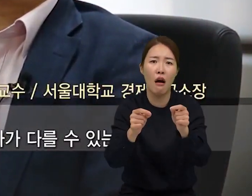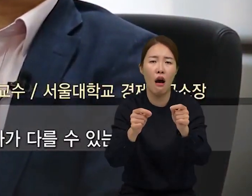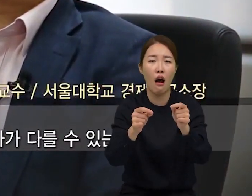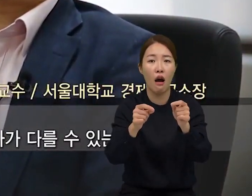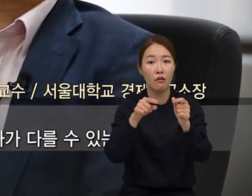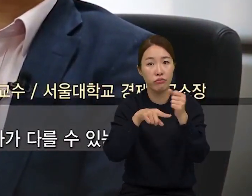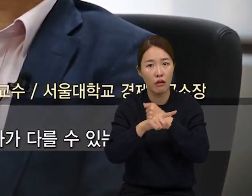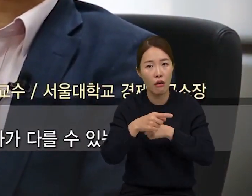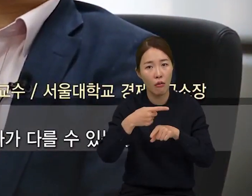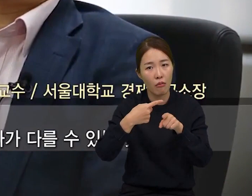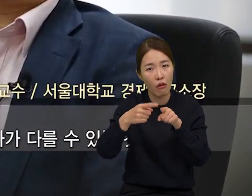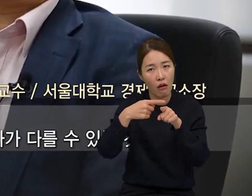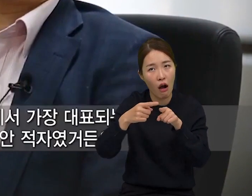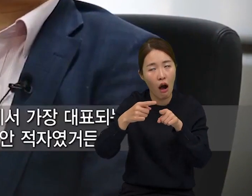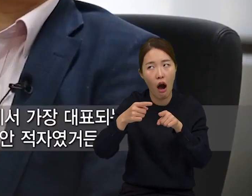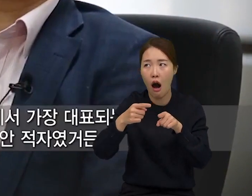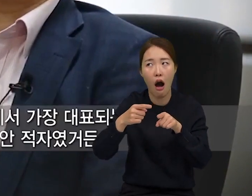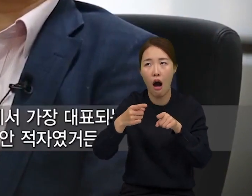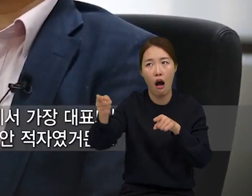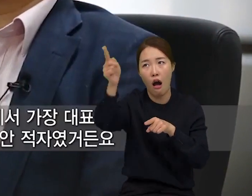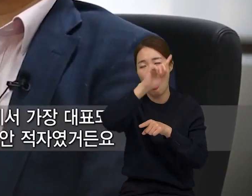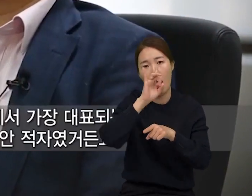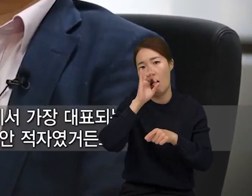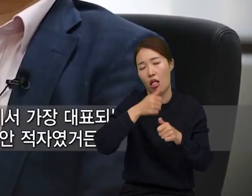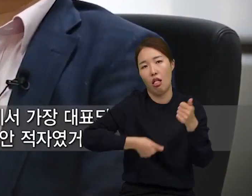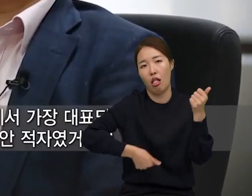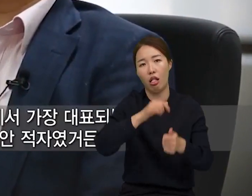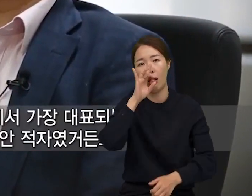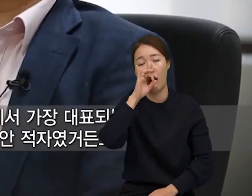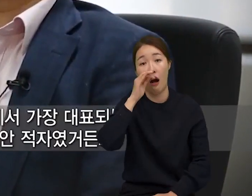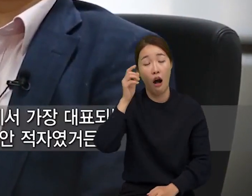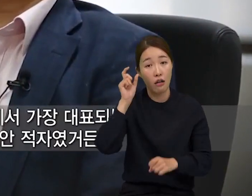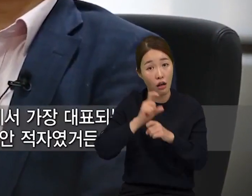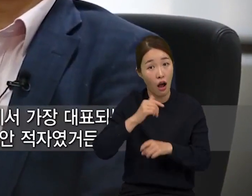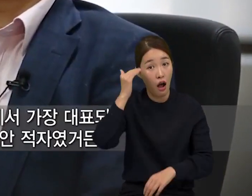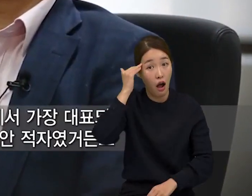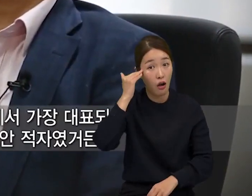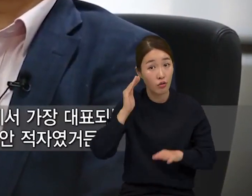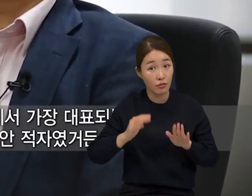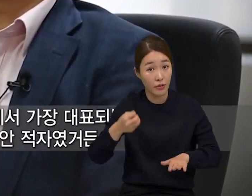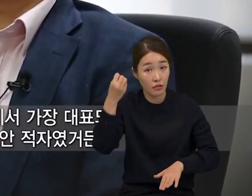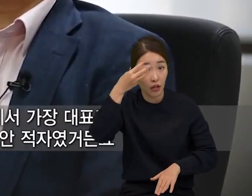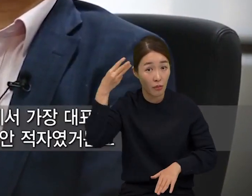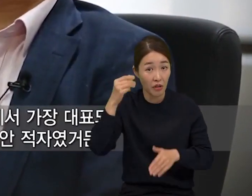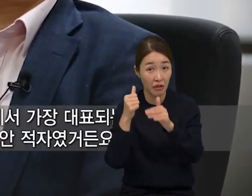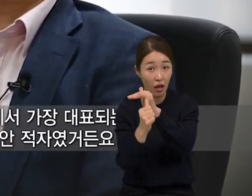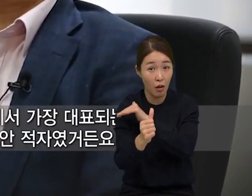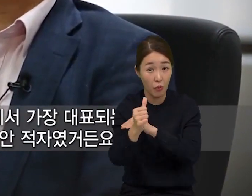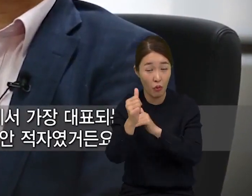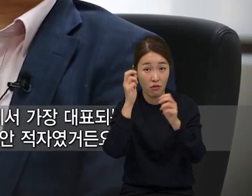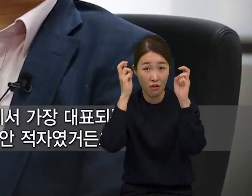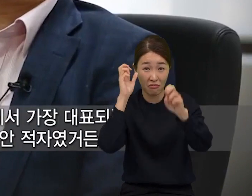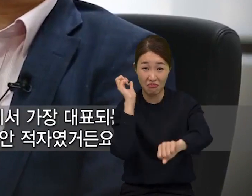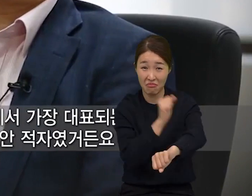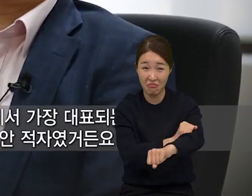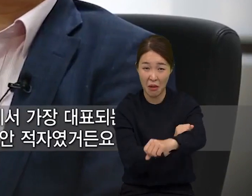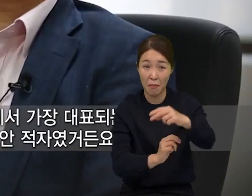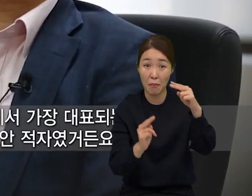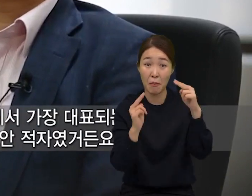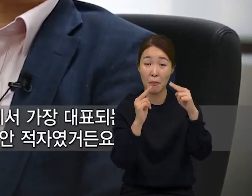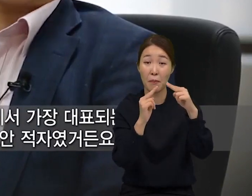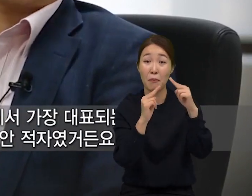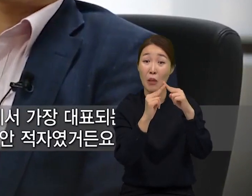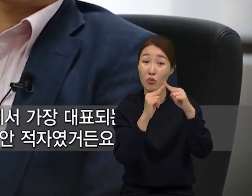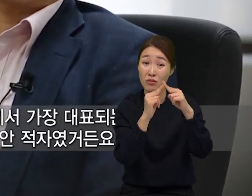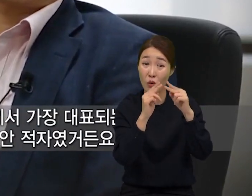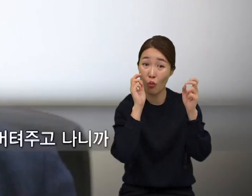따라서 평가 잘 수 있는 것 같아요. 그래서 가령 뭐 우리나라에 지금 뭐 삼성이 대표되는 기업이 잘하는 반도체도 7년